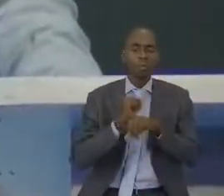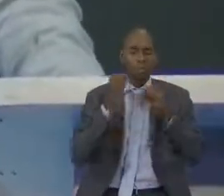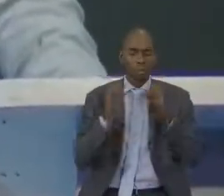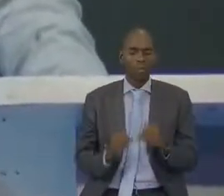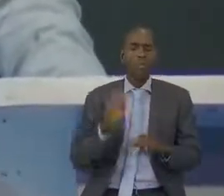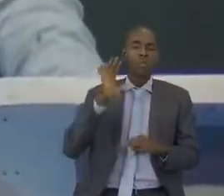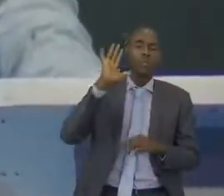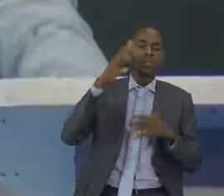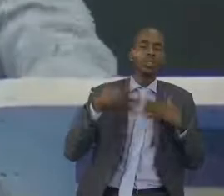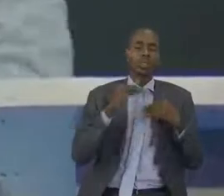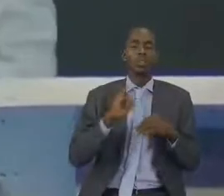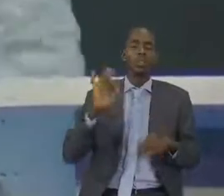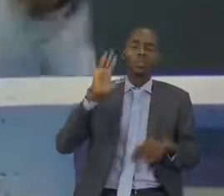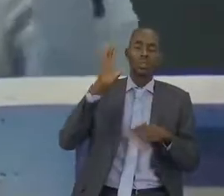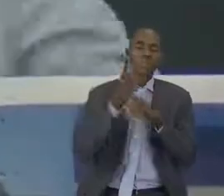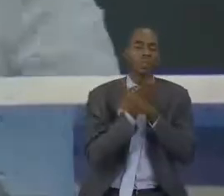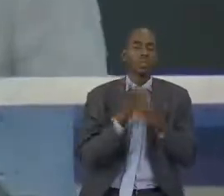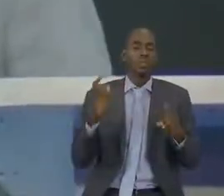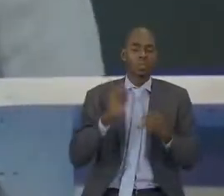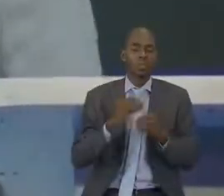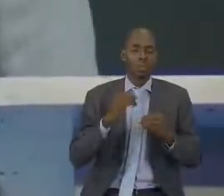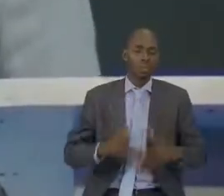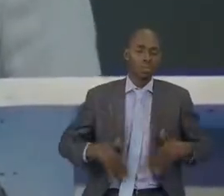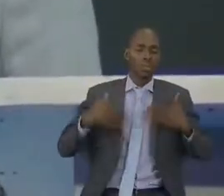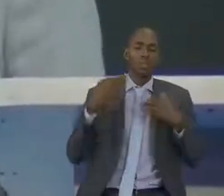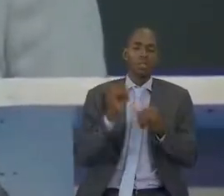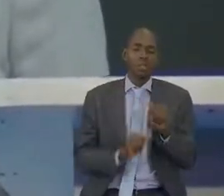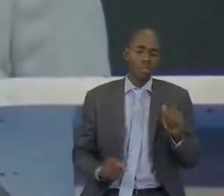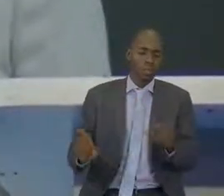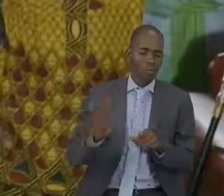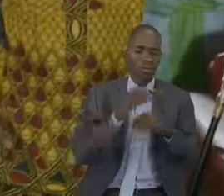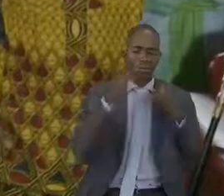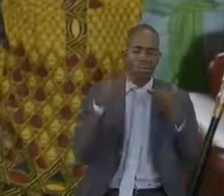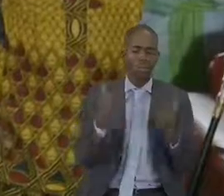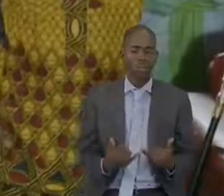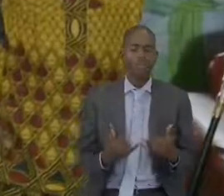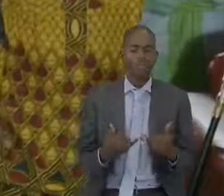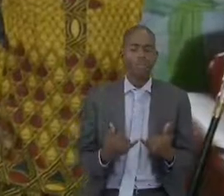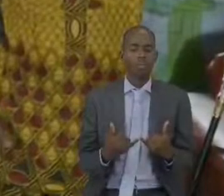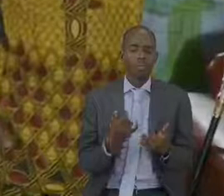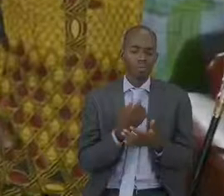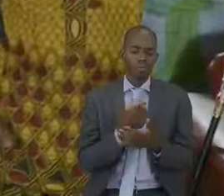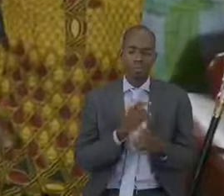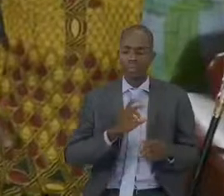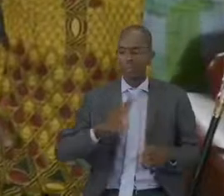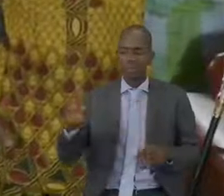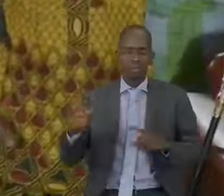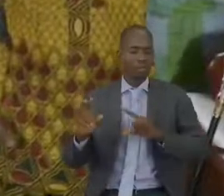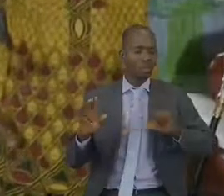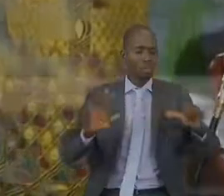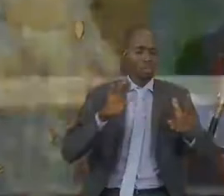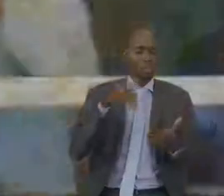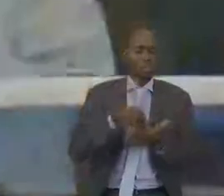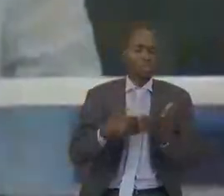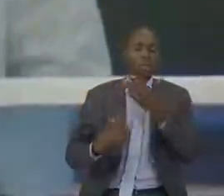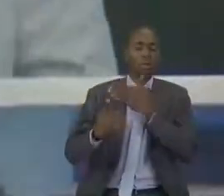guérison, de délivrance dans la vie de tout le monde maintenant. À gauche, à droite, au milieu, derrière,